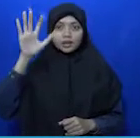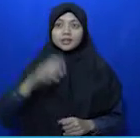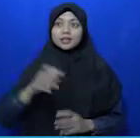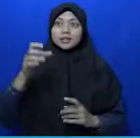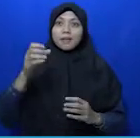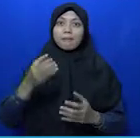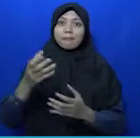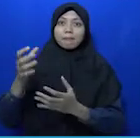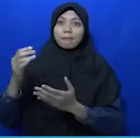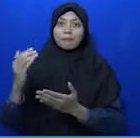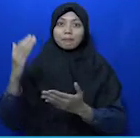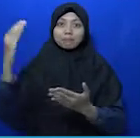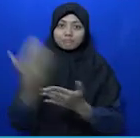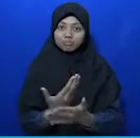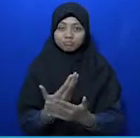pendapatan dari